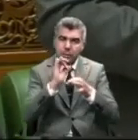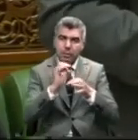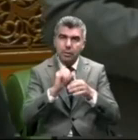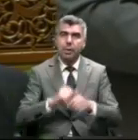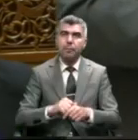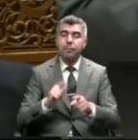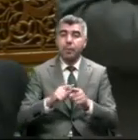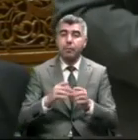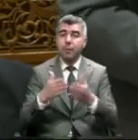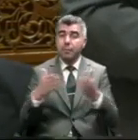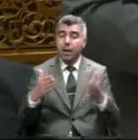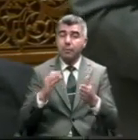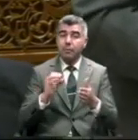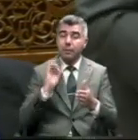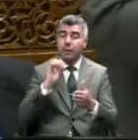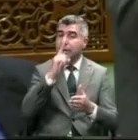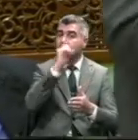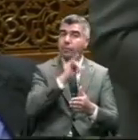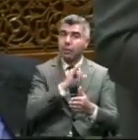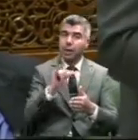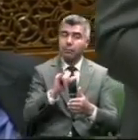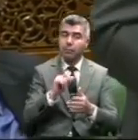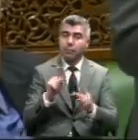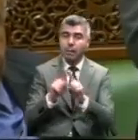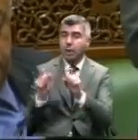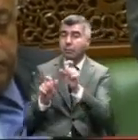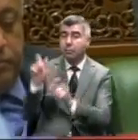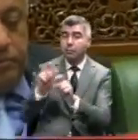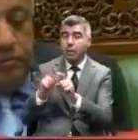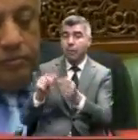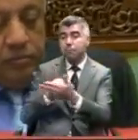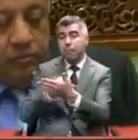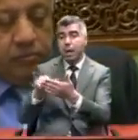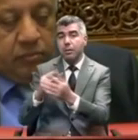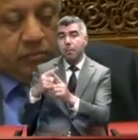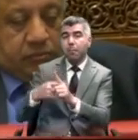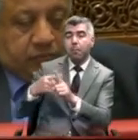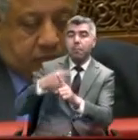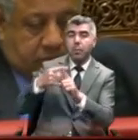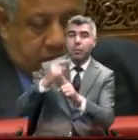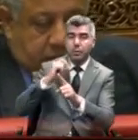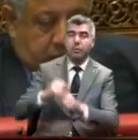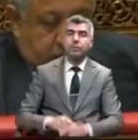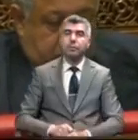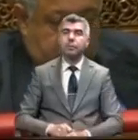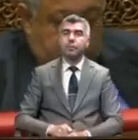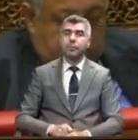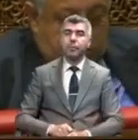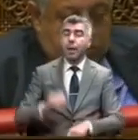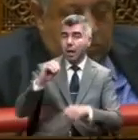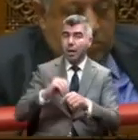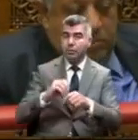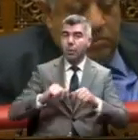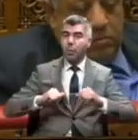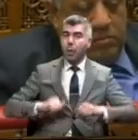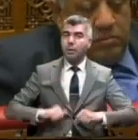فهذا الشيء كله عنده واحد الكلفه وفي الاخير راه المستهلك هو اللي كيخلص هاد يعني هاد الخدمه مره اخرى السيد